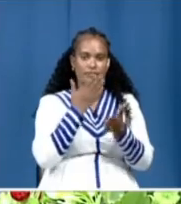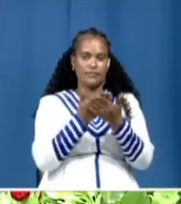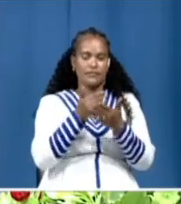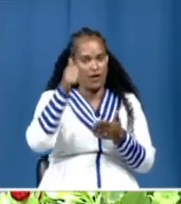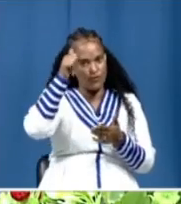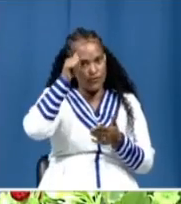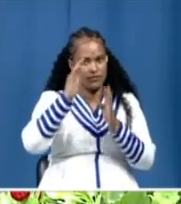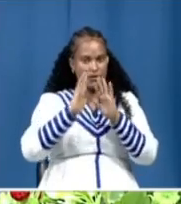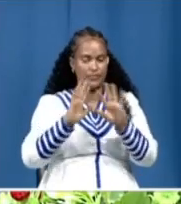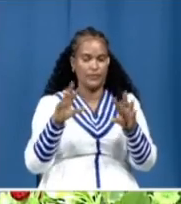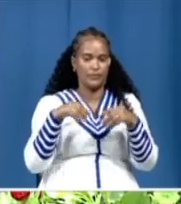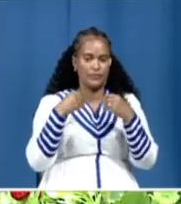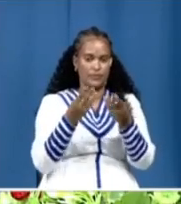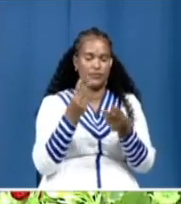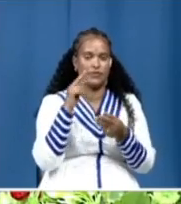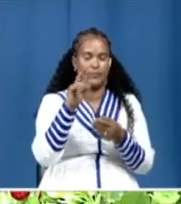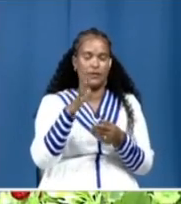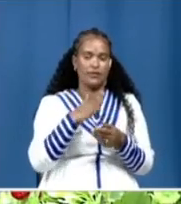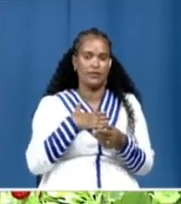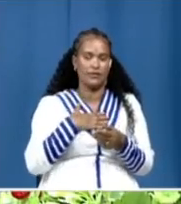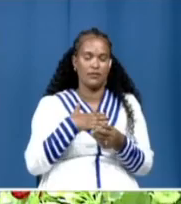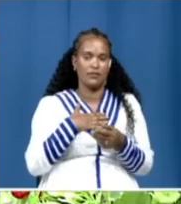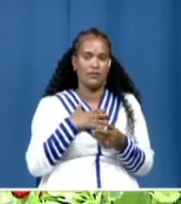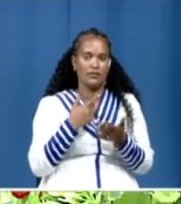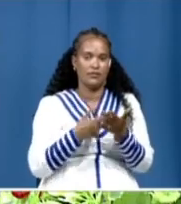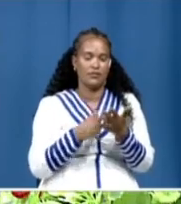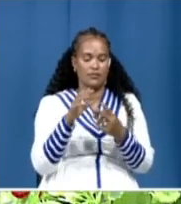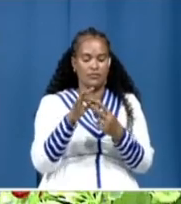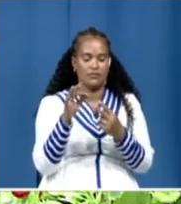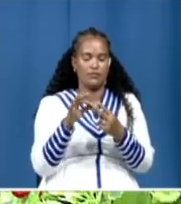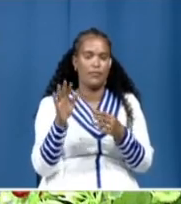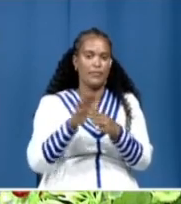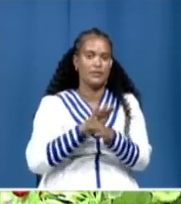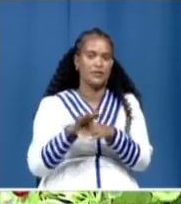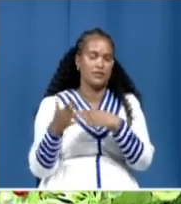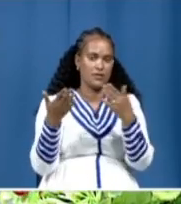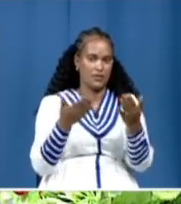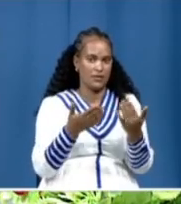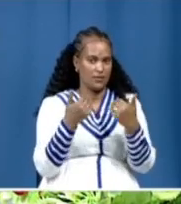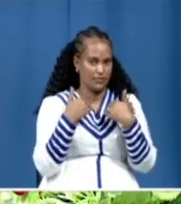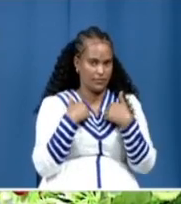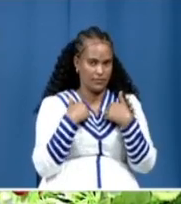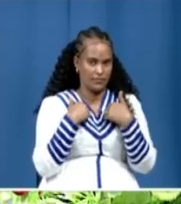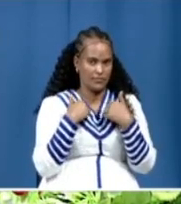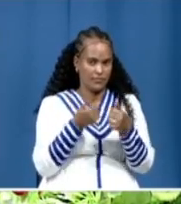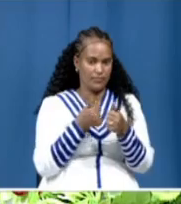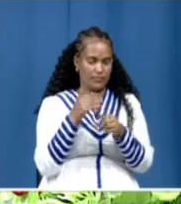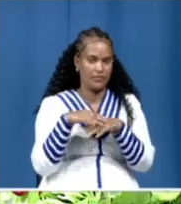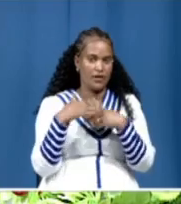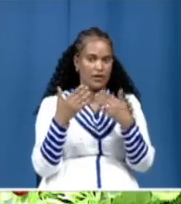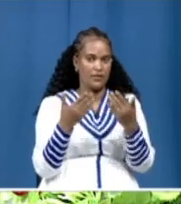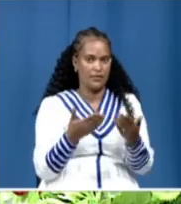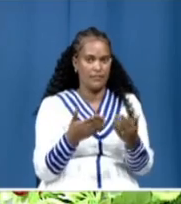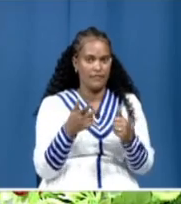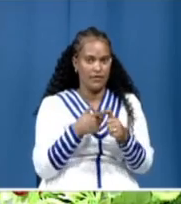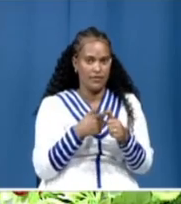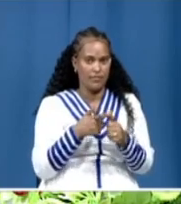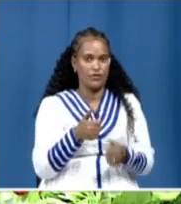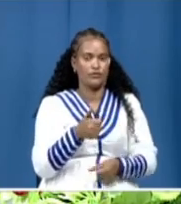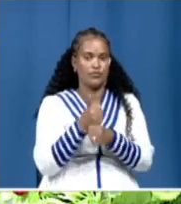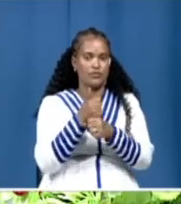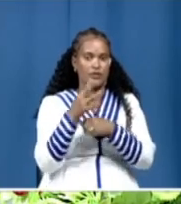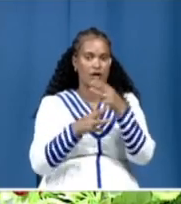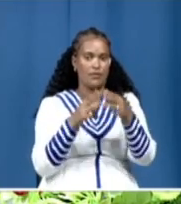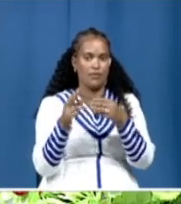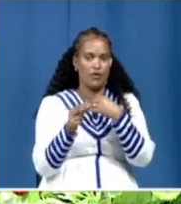ይመስግን ኣፈወርቂ። ሰላም ጥዕና ሃበለይ ዝኸበርኩም ተመልከትና፣ ነዚዕለት ዝሓርናዮ ምፀብፀባት ቢዝነስ ሒዛ ቀሪበ ኣለኹ። ንምክትታልኩም ዓዲመ ፈለማ